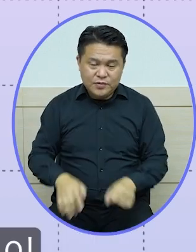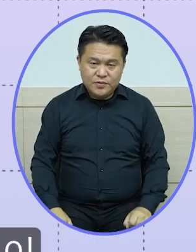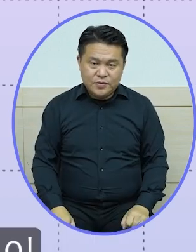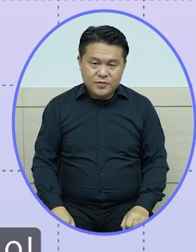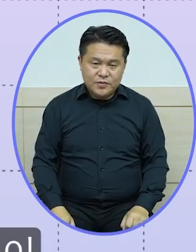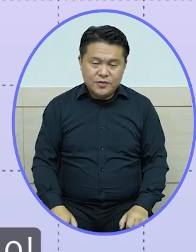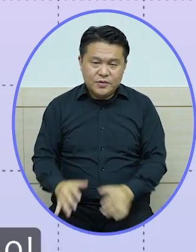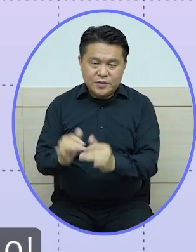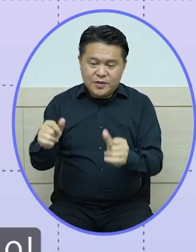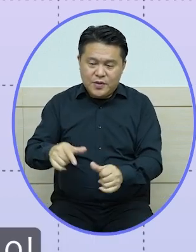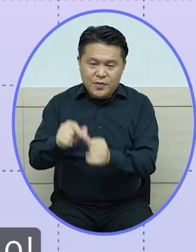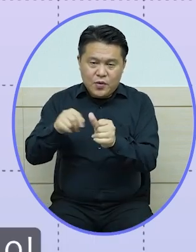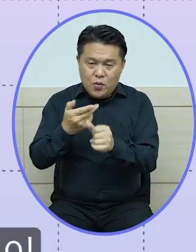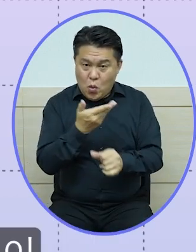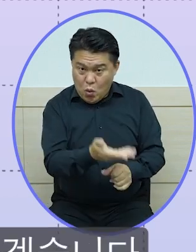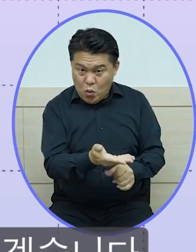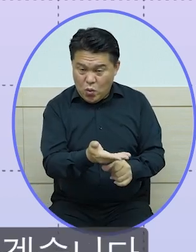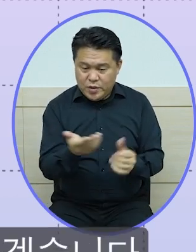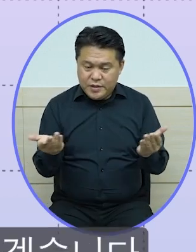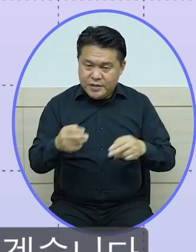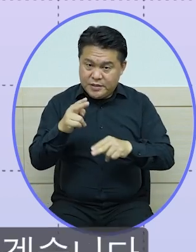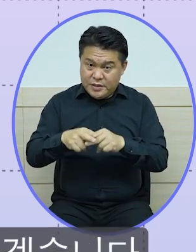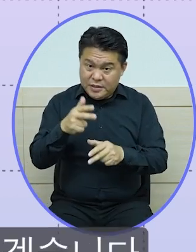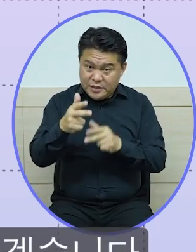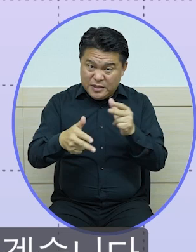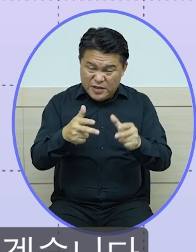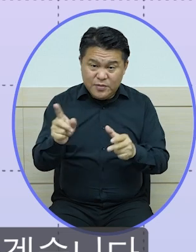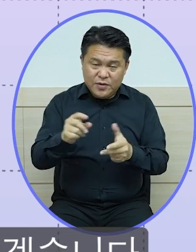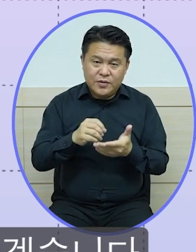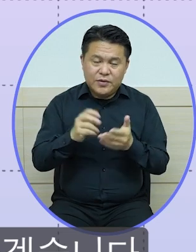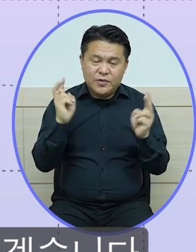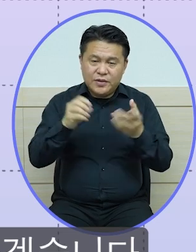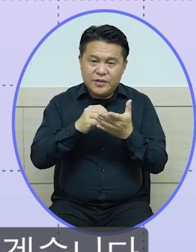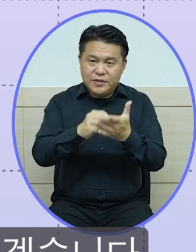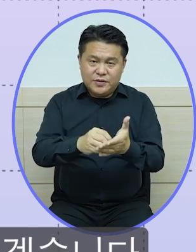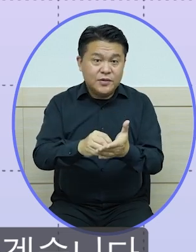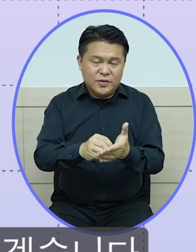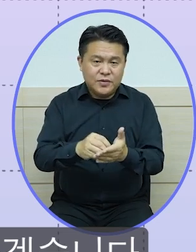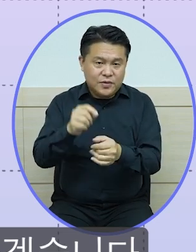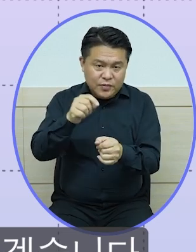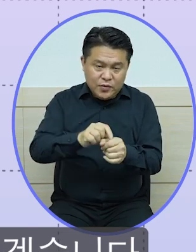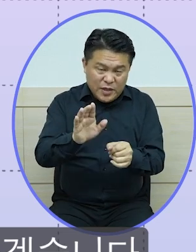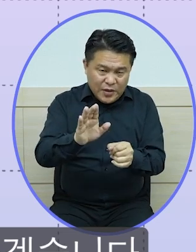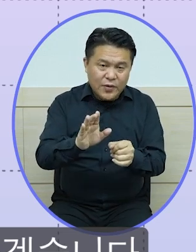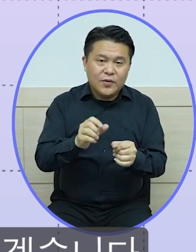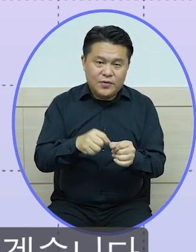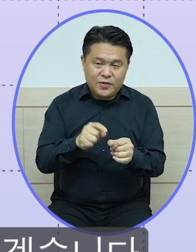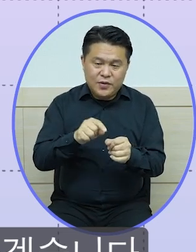정보 제공을 통해 일자리 사업이 취업이 종착지가 아닌 발판이 될 수 있도록